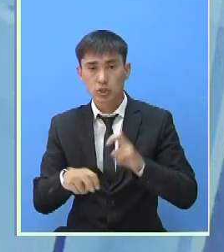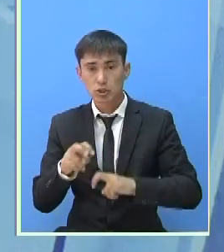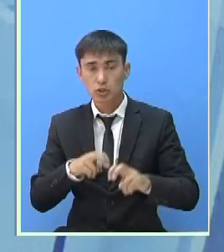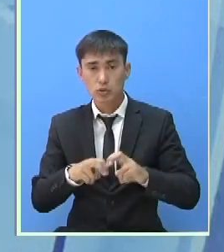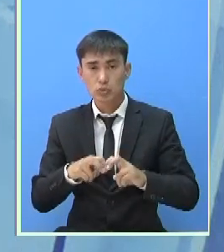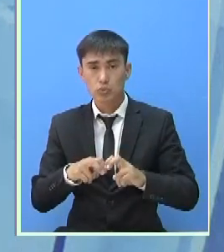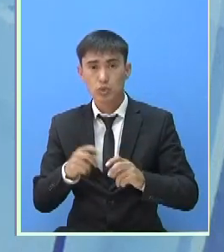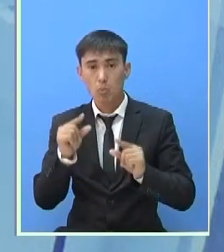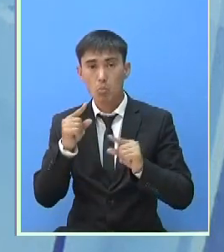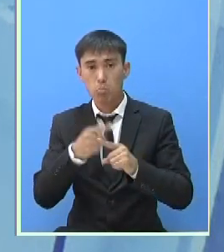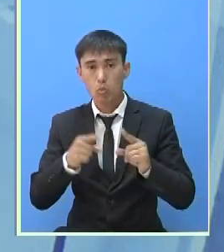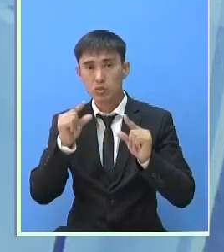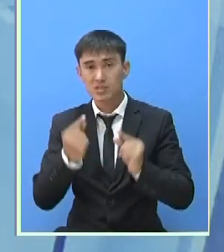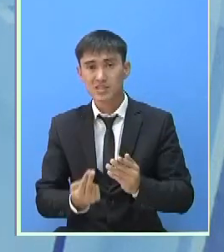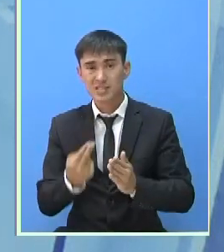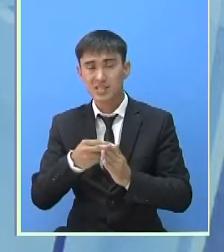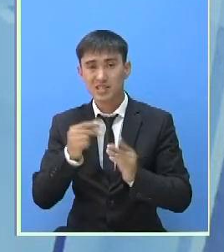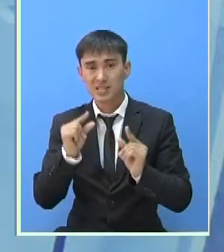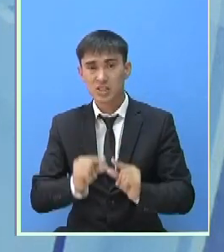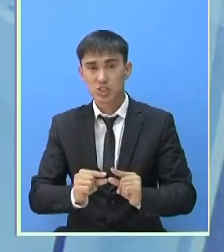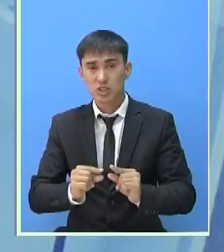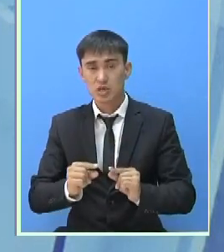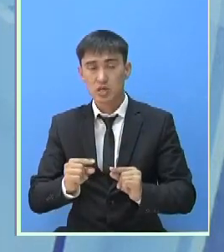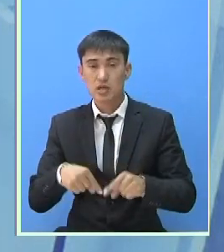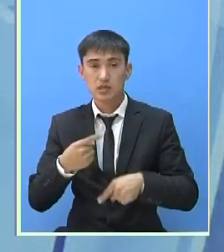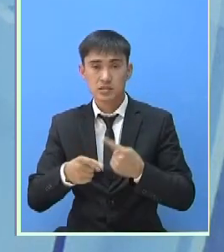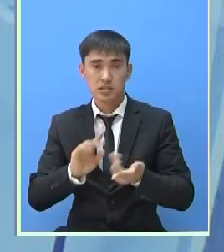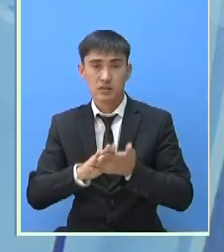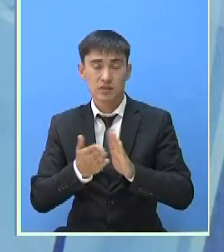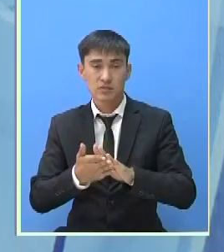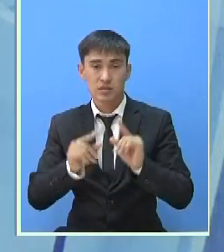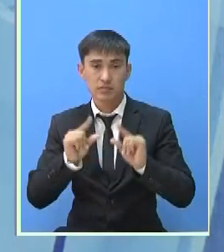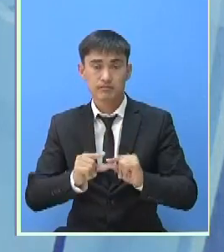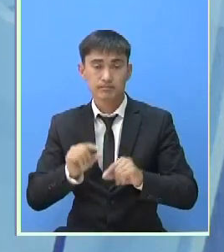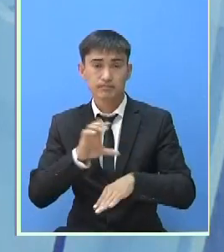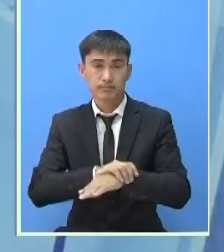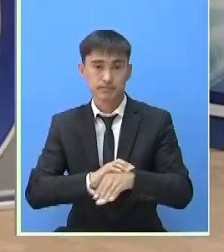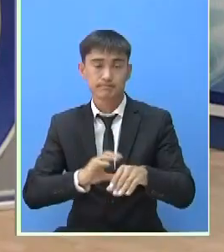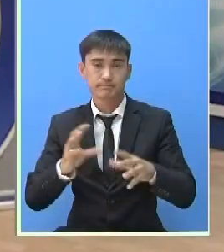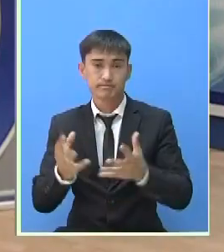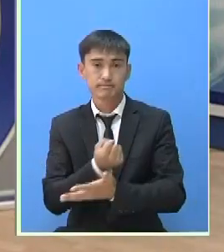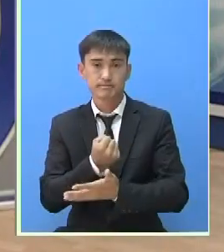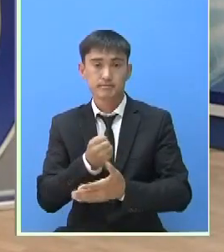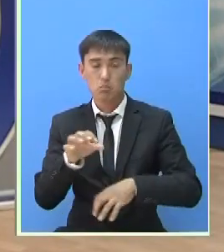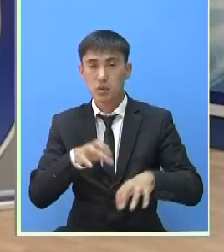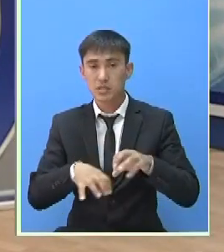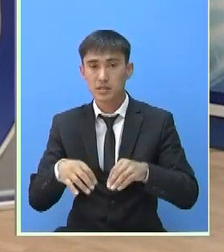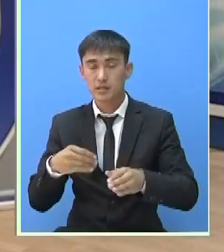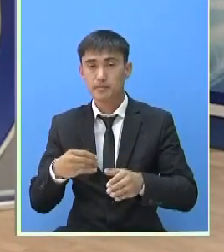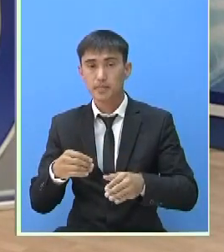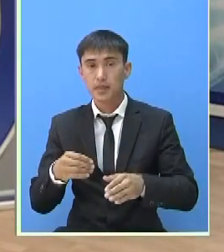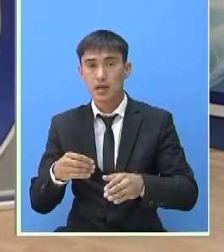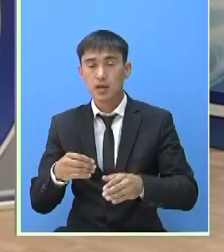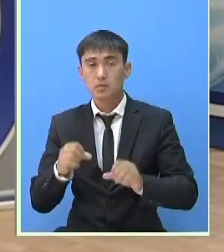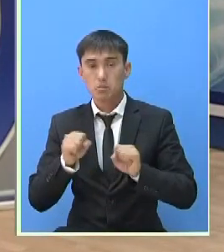на полцены меньше. Соответственно, это уже уловки, попадают под удочку своих же вот этих мошенников. Ну что ж, спасибо вам, что вы